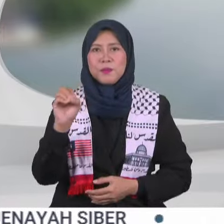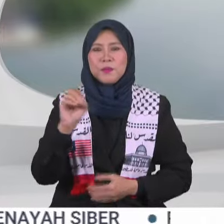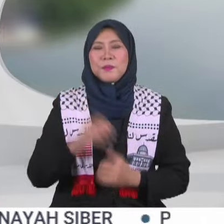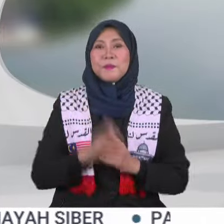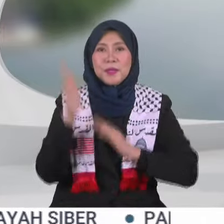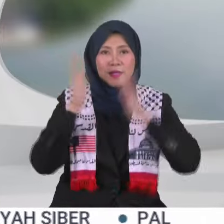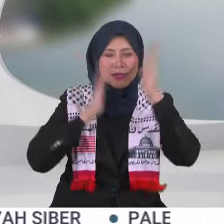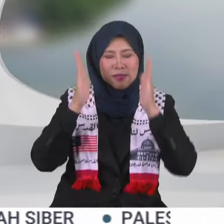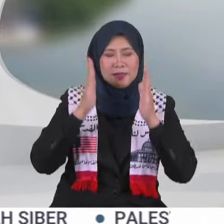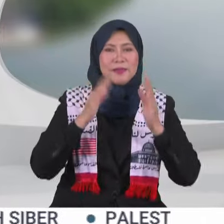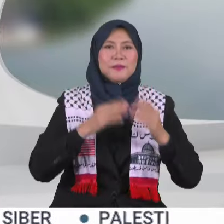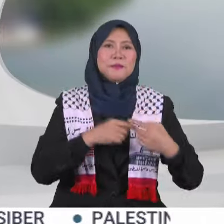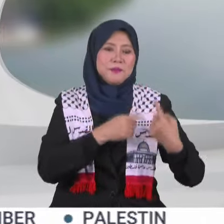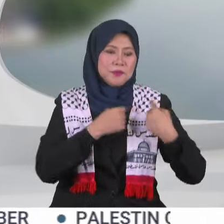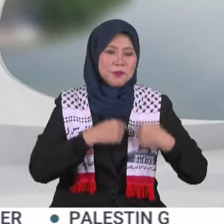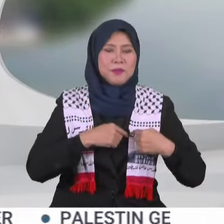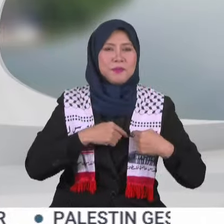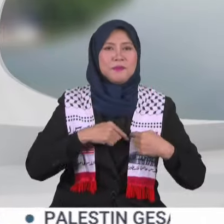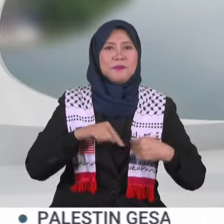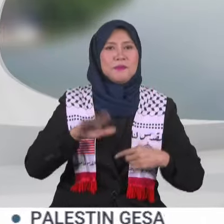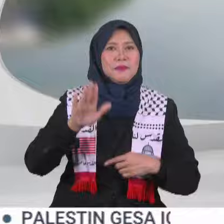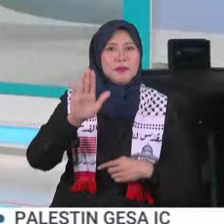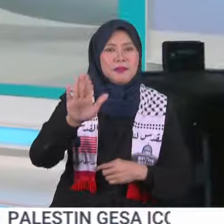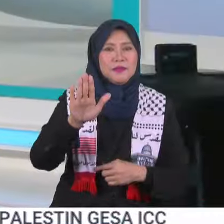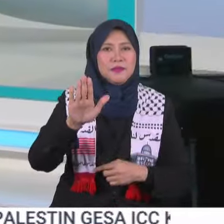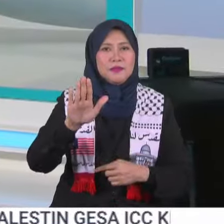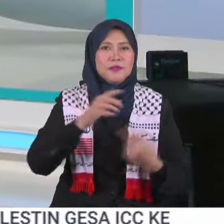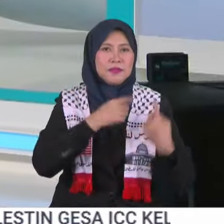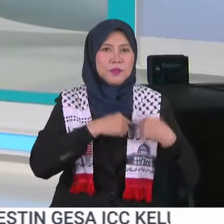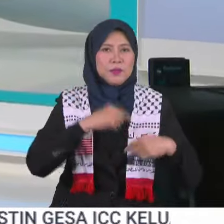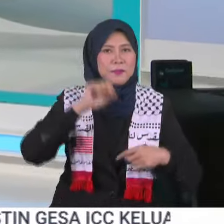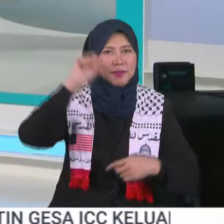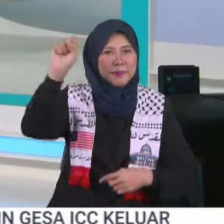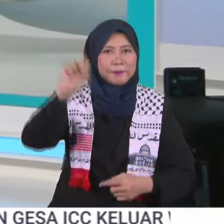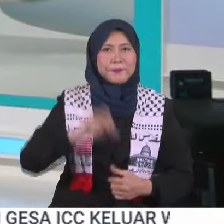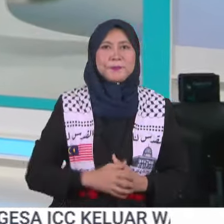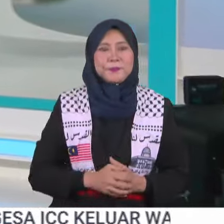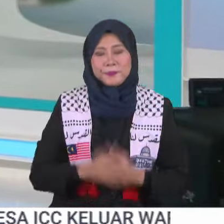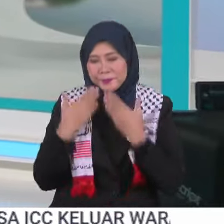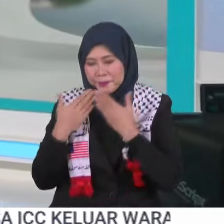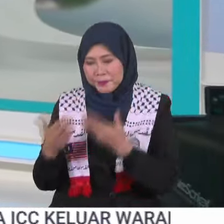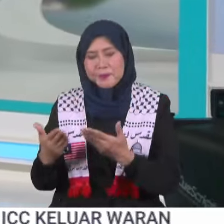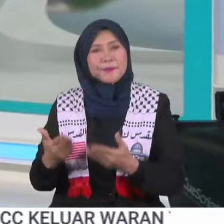Madani, Jiwa Merdeka. Silakan, Otto. Terima kasih, suara langsung dari Sabah.